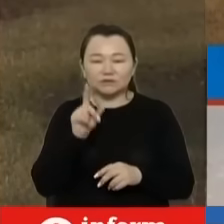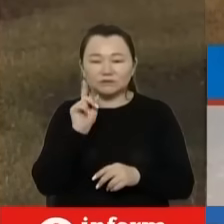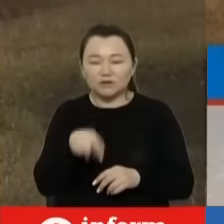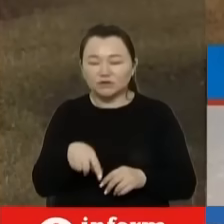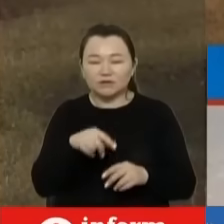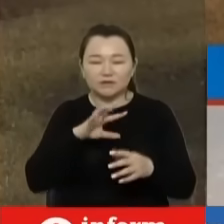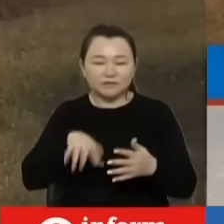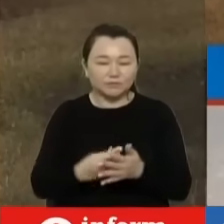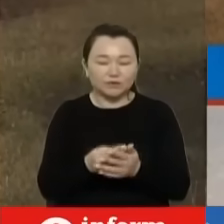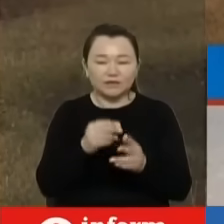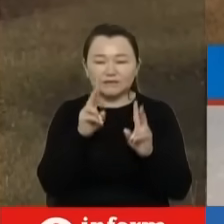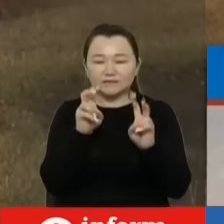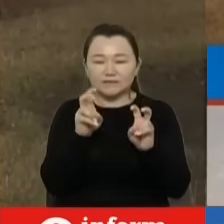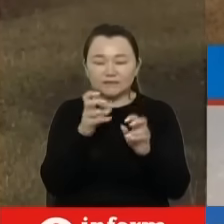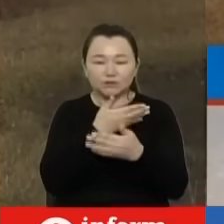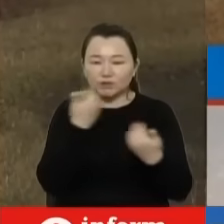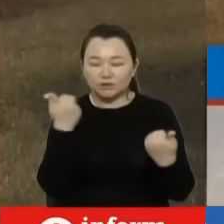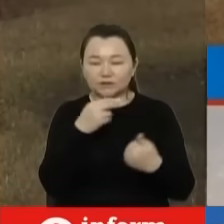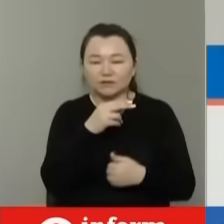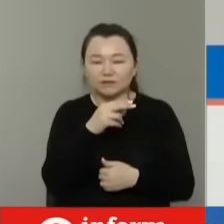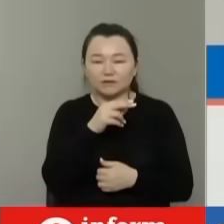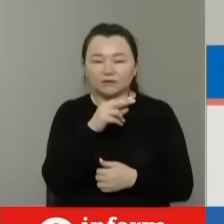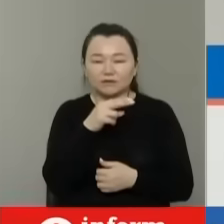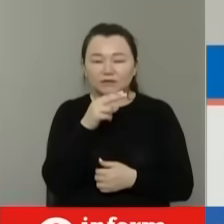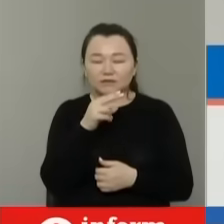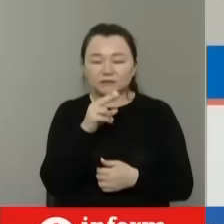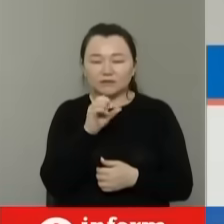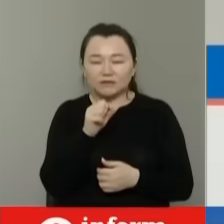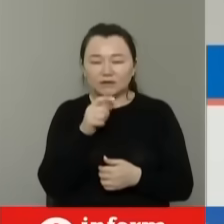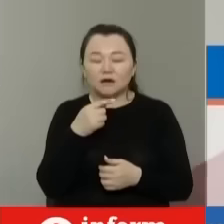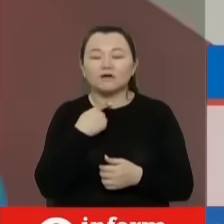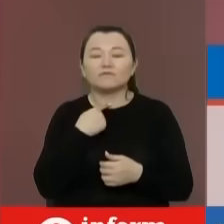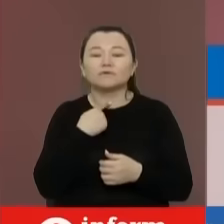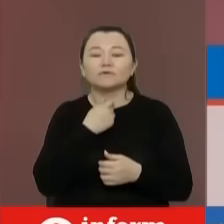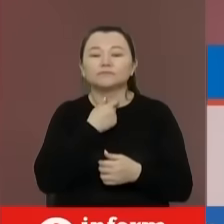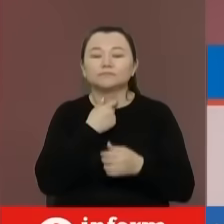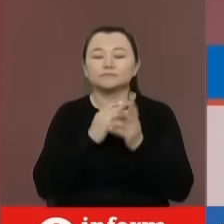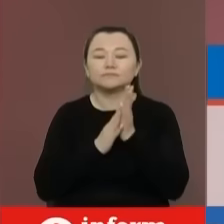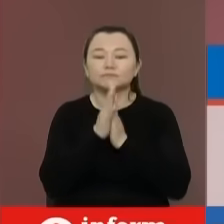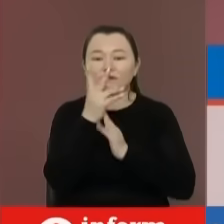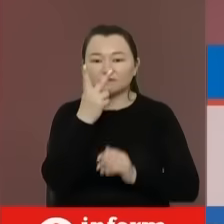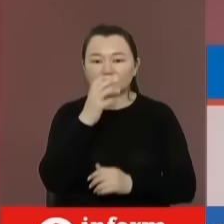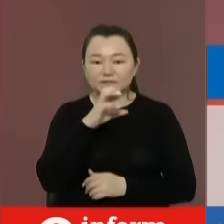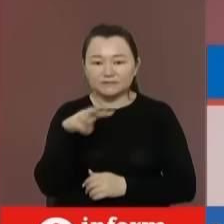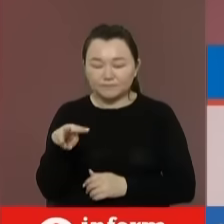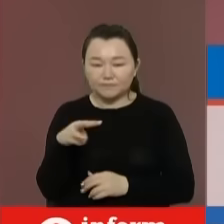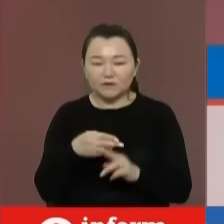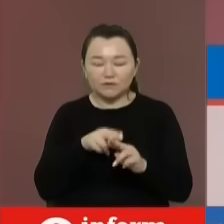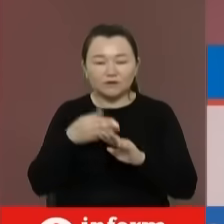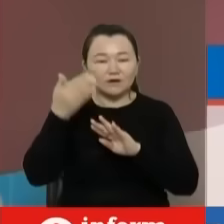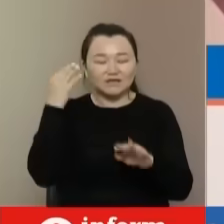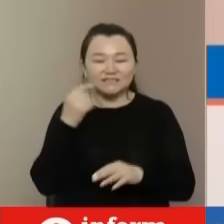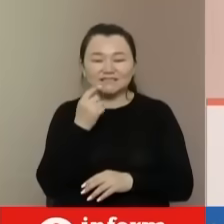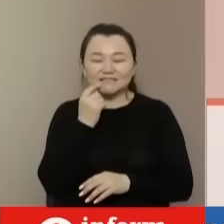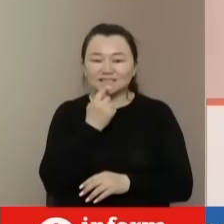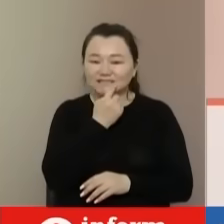соншалық әлі күнге диагноздың атауы қойылмаған, тіпті феноменнің аты жоқ. Ауыз ішінде өскен шаштың ұзындығы 2 сантиметр. Анасы мұның алдында тіс